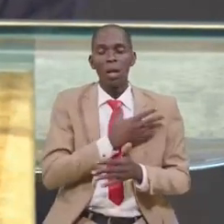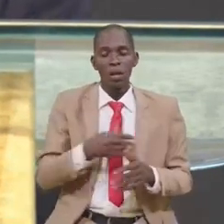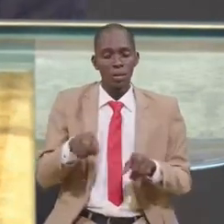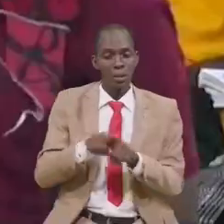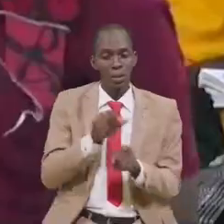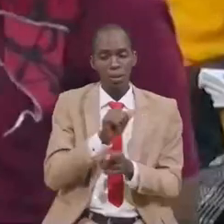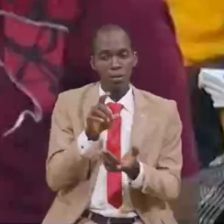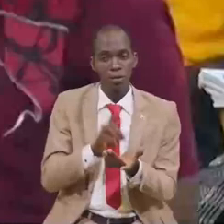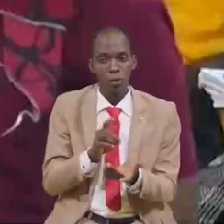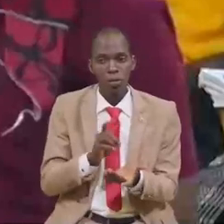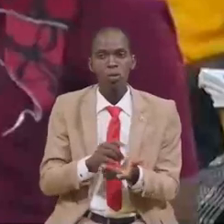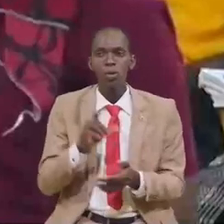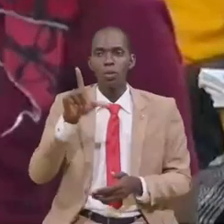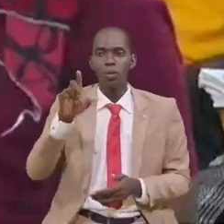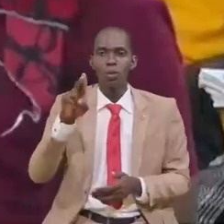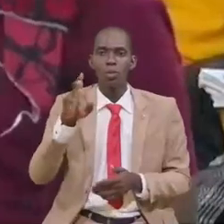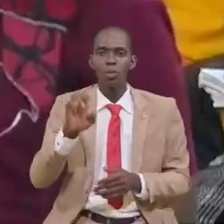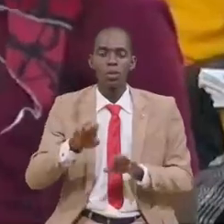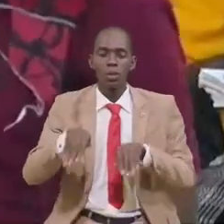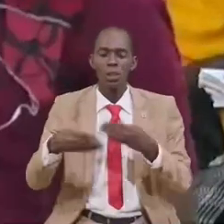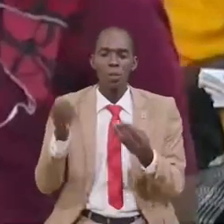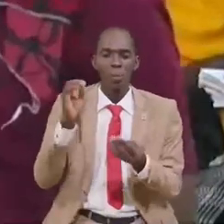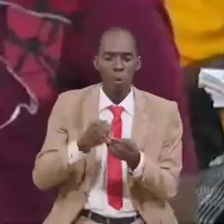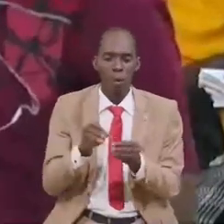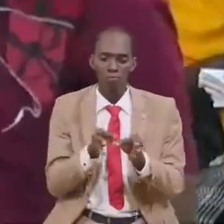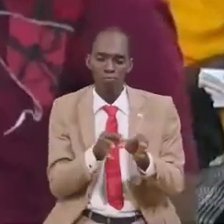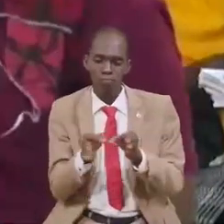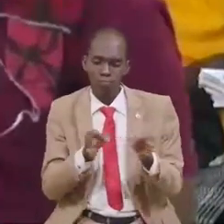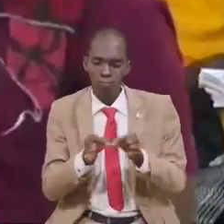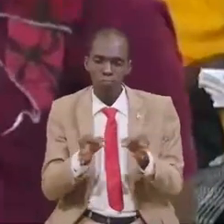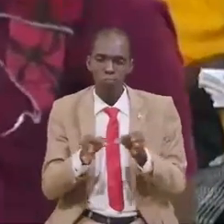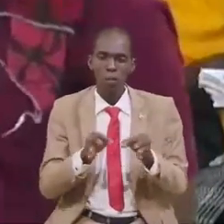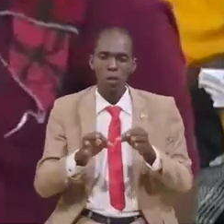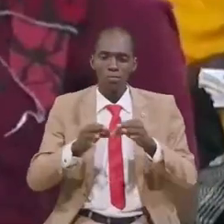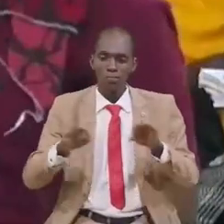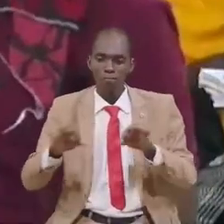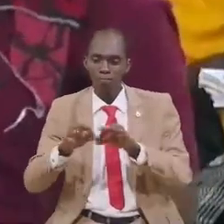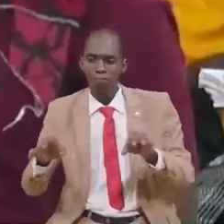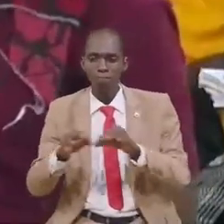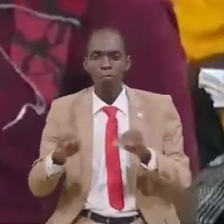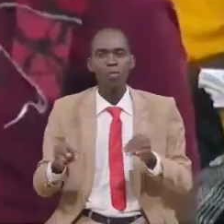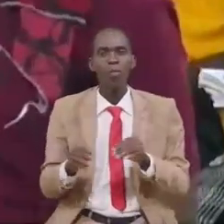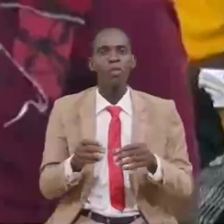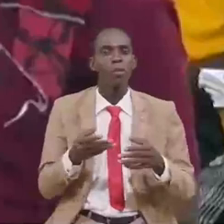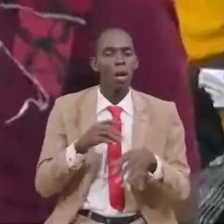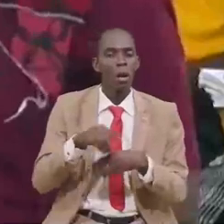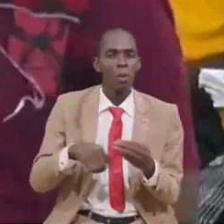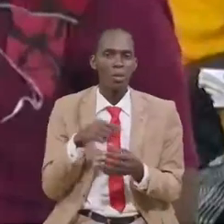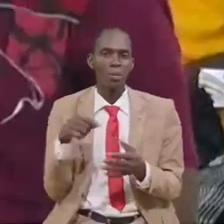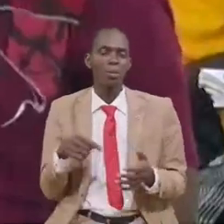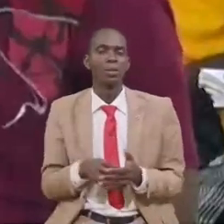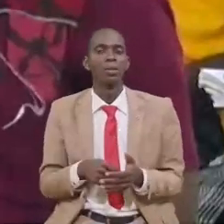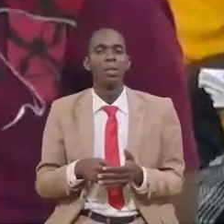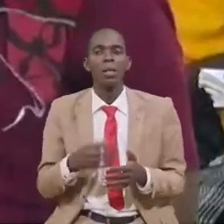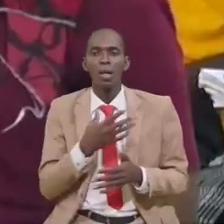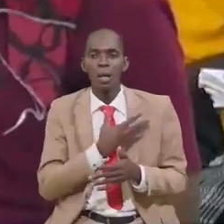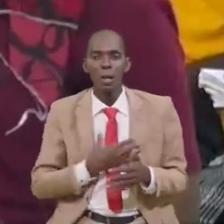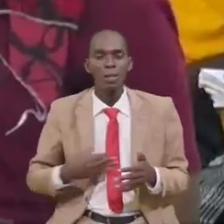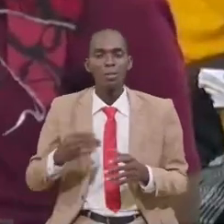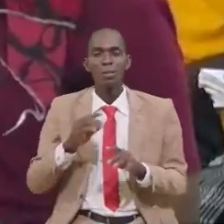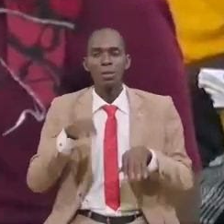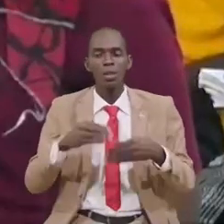donne quelques détails de la guérison de cette maman fiévreuse, la belle-mère